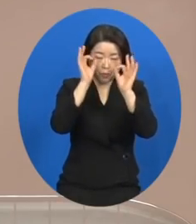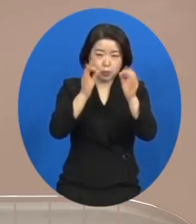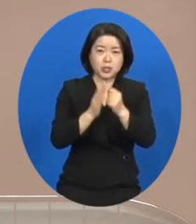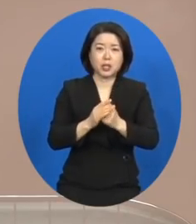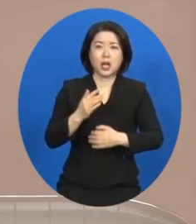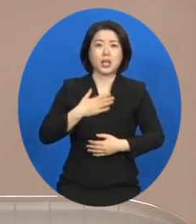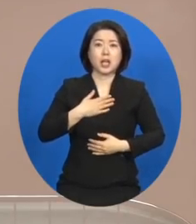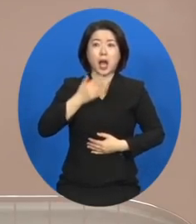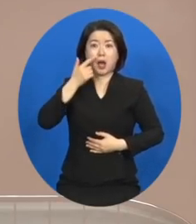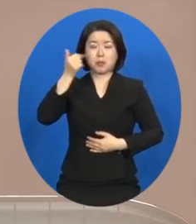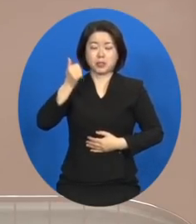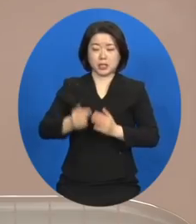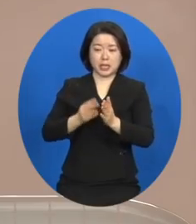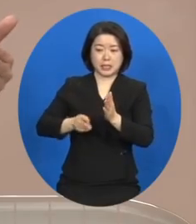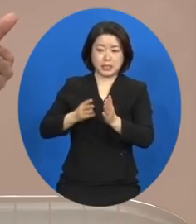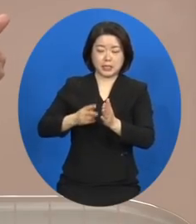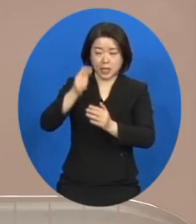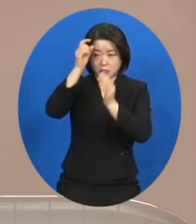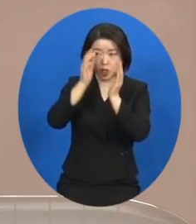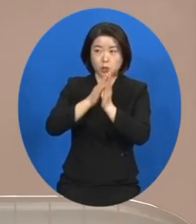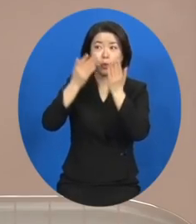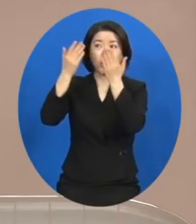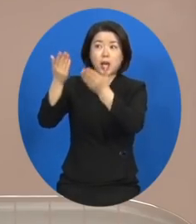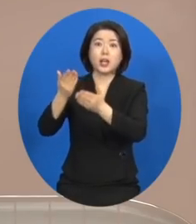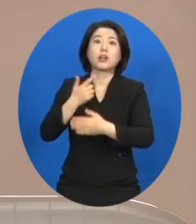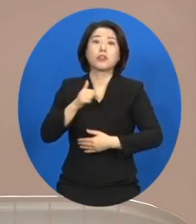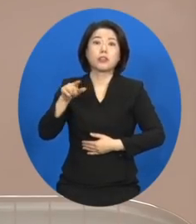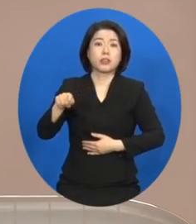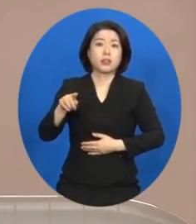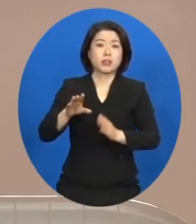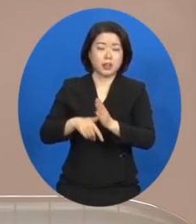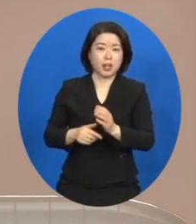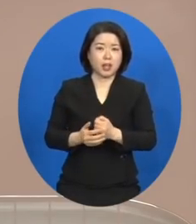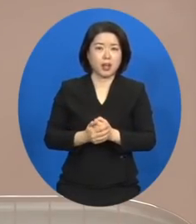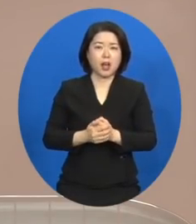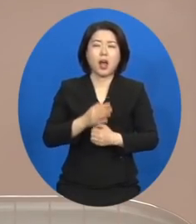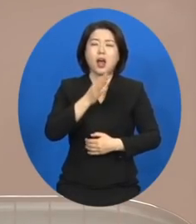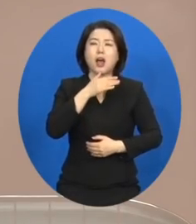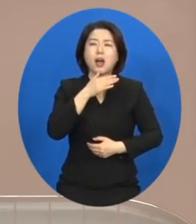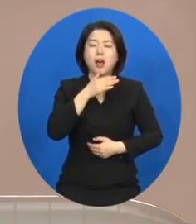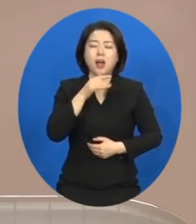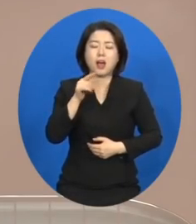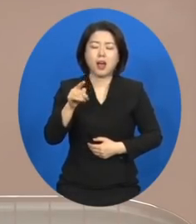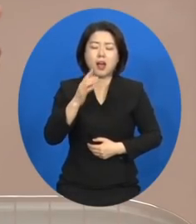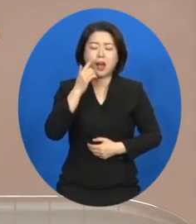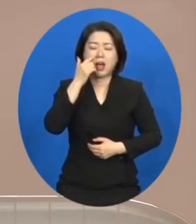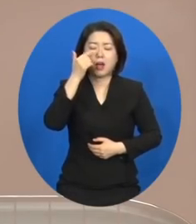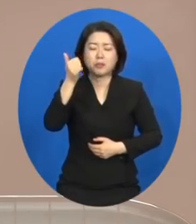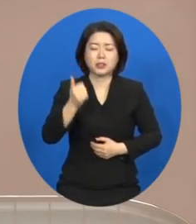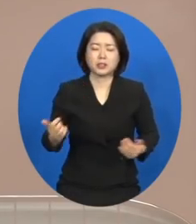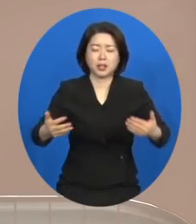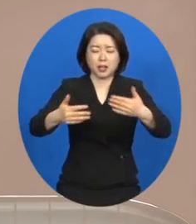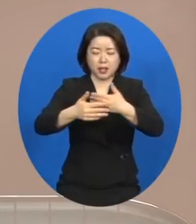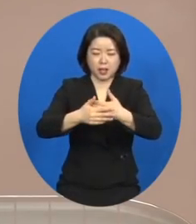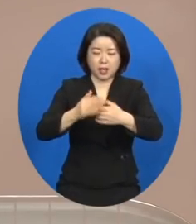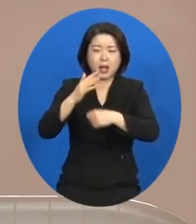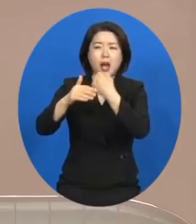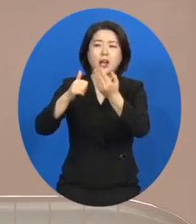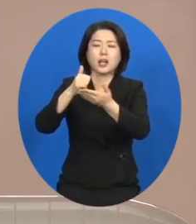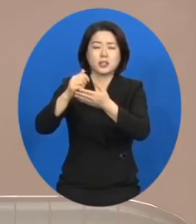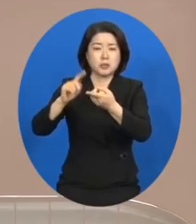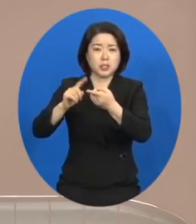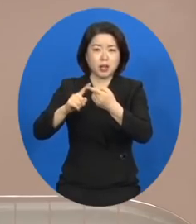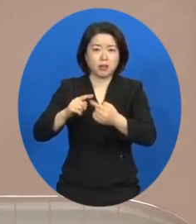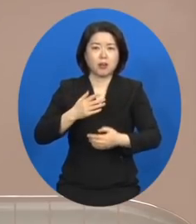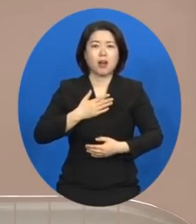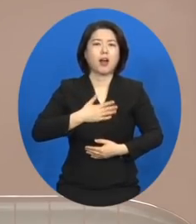기도하던 바로 그때 나를 안아주신 분이 바로 아버님이셨구나 바로 하나님이셨구나 하는 것을 이제